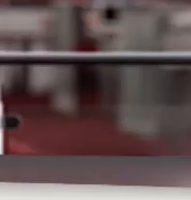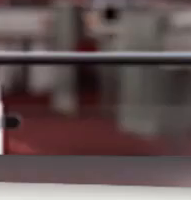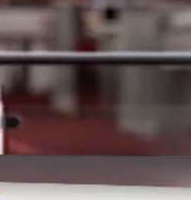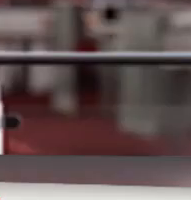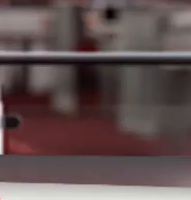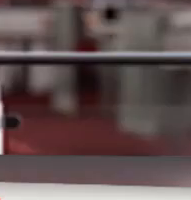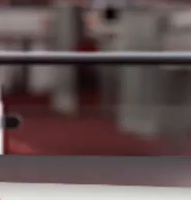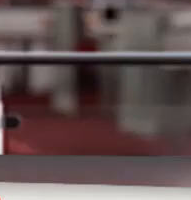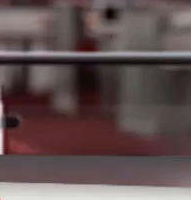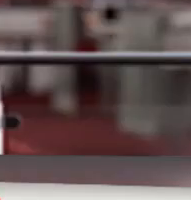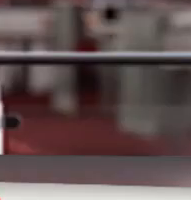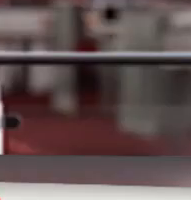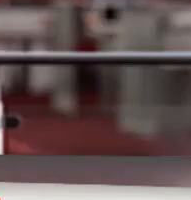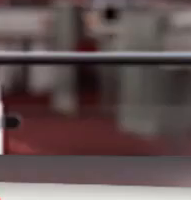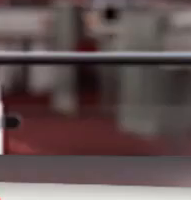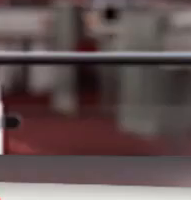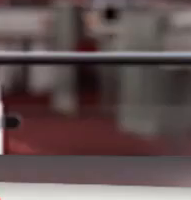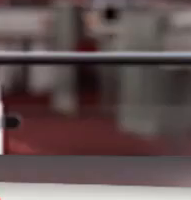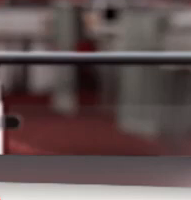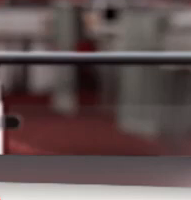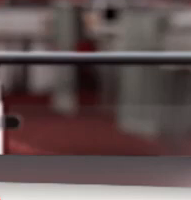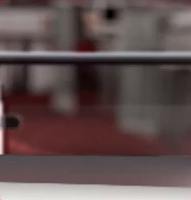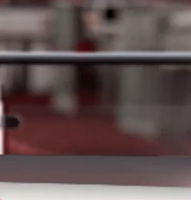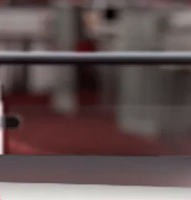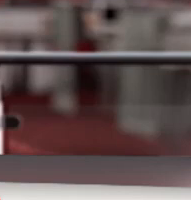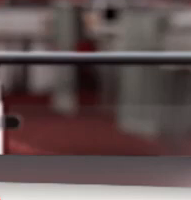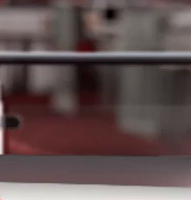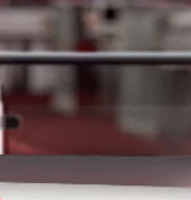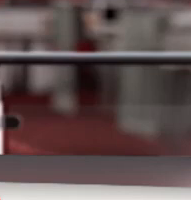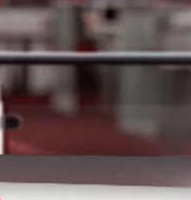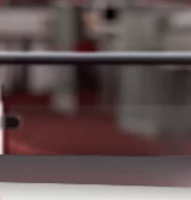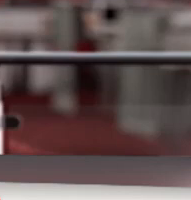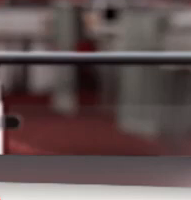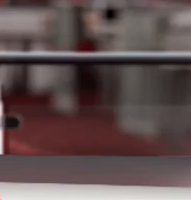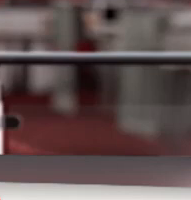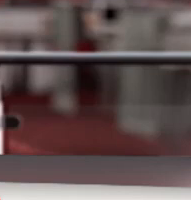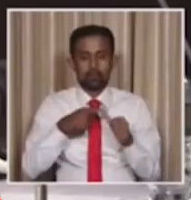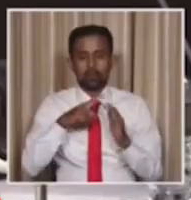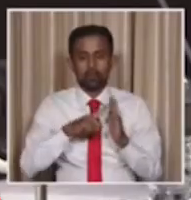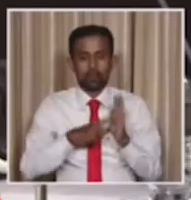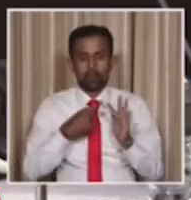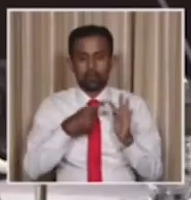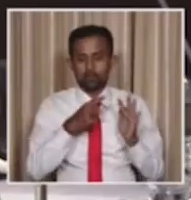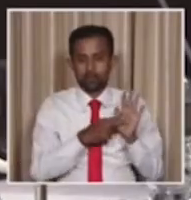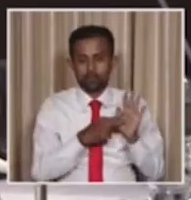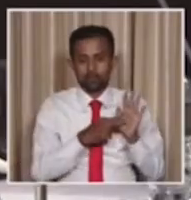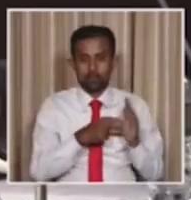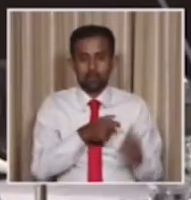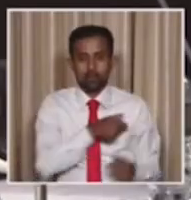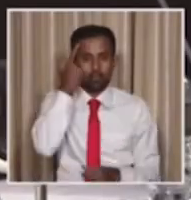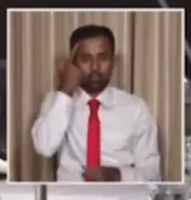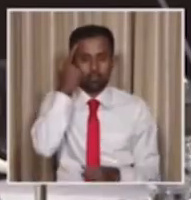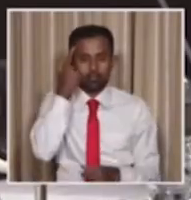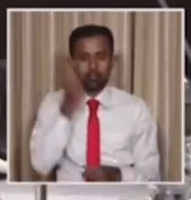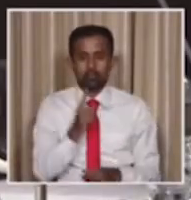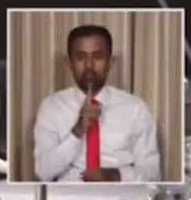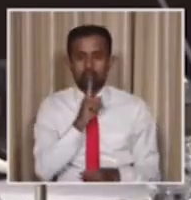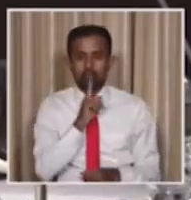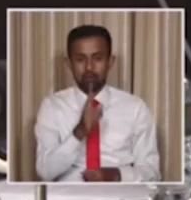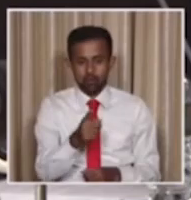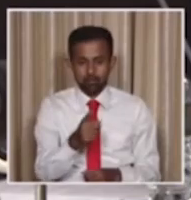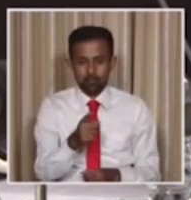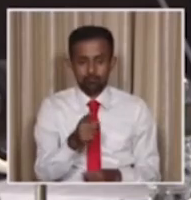உள்ளூராட்சி தேர்தலை உடனடியாக நடத்த வேண்டும் என நாடாளுமன்ற உறுப்பினர் செல்வராசா கஜேந்திரன் தெரிவித்துள்ளார். உள்ளூராட்சி தேர்தலை உடனடியாக நடத்த வேண்டும்